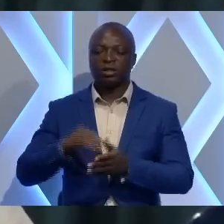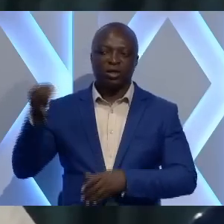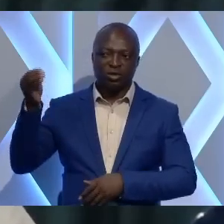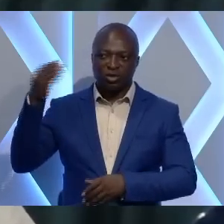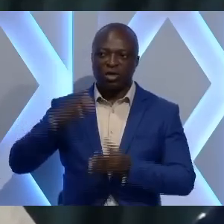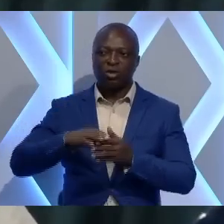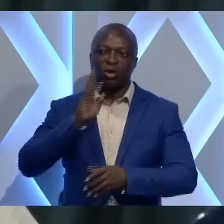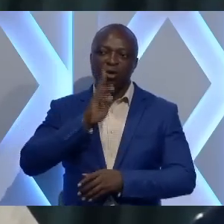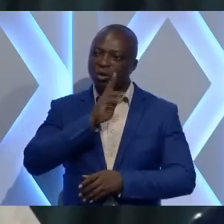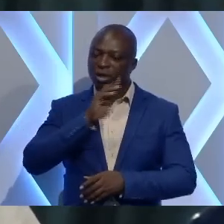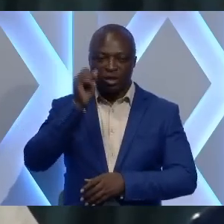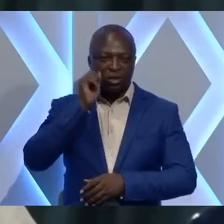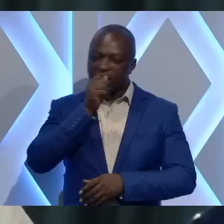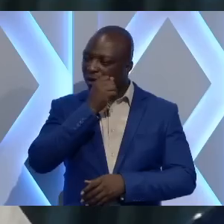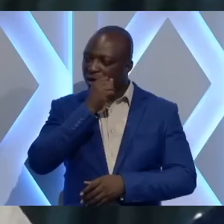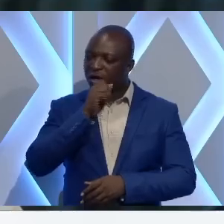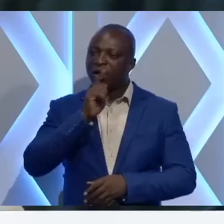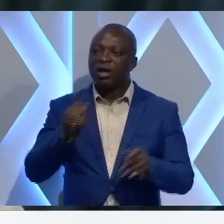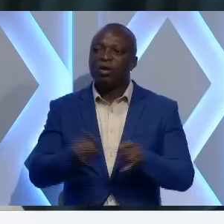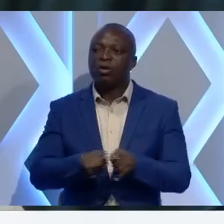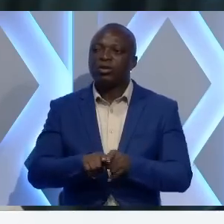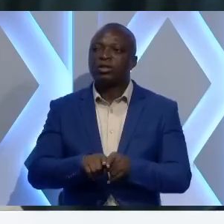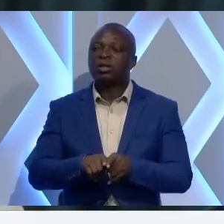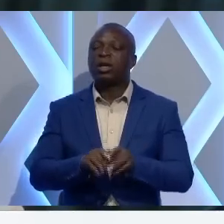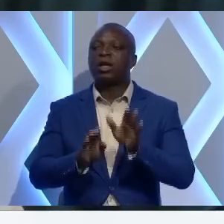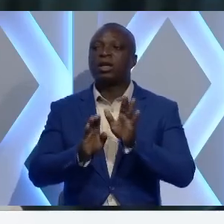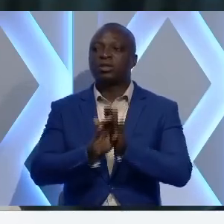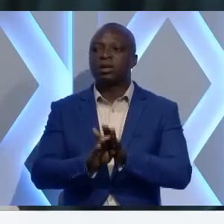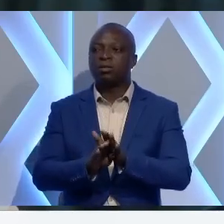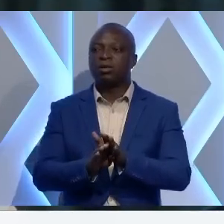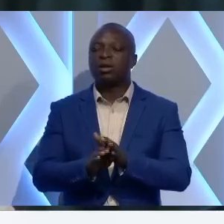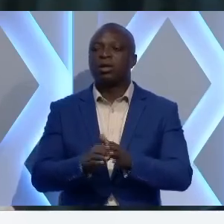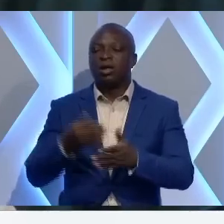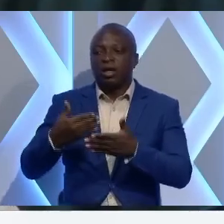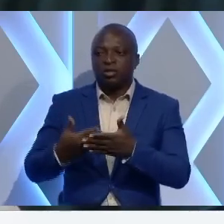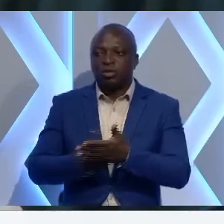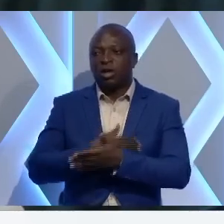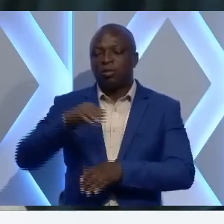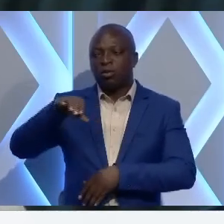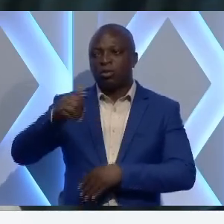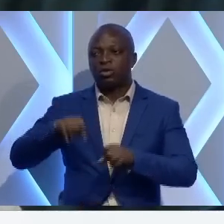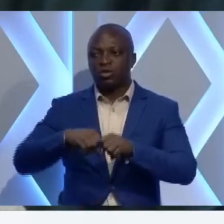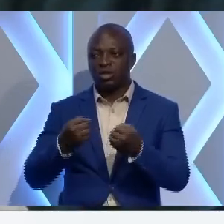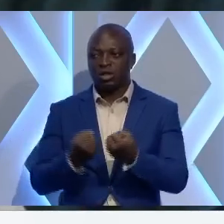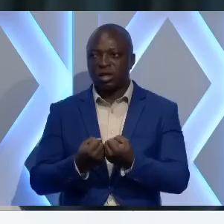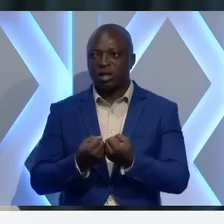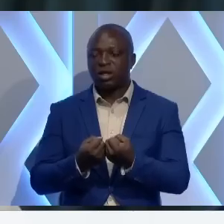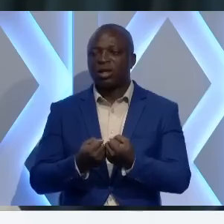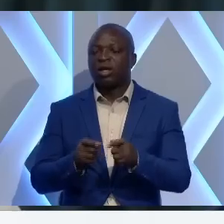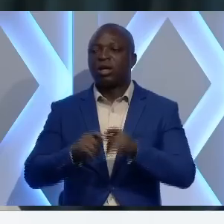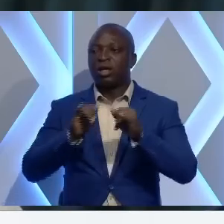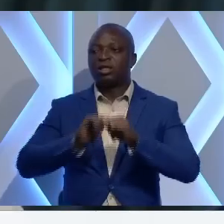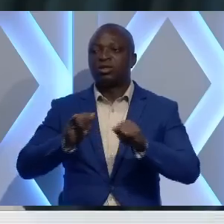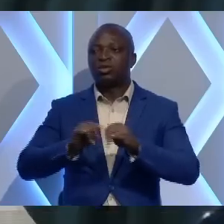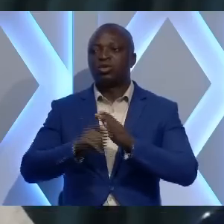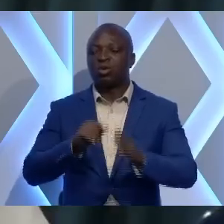de l'hôtel Sarakawa est également un exemple inspirant pour d'autres entreprises et institutions